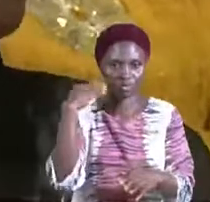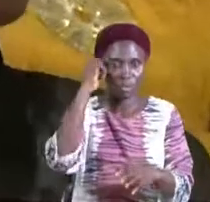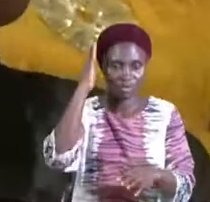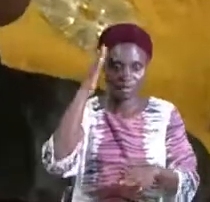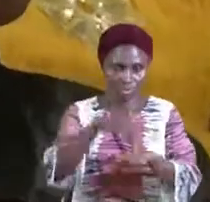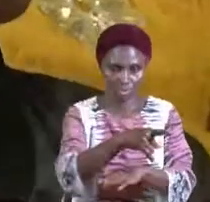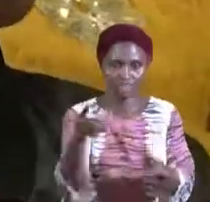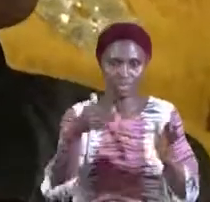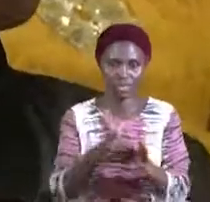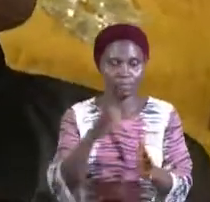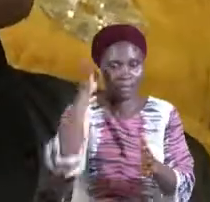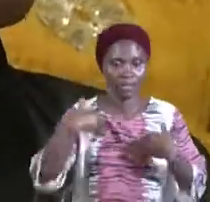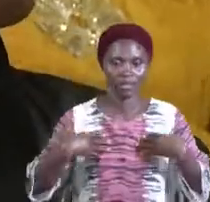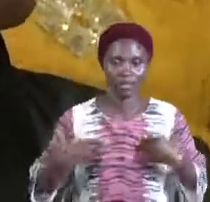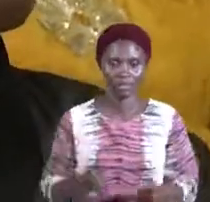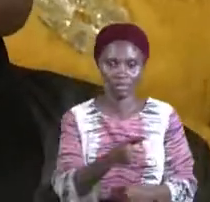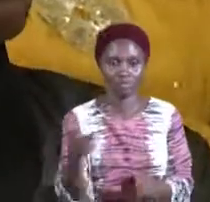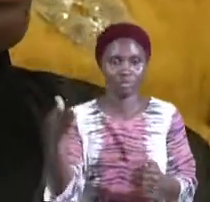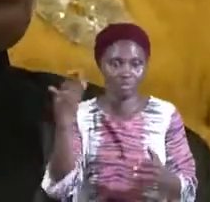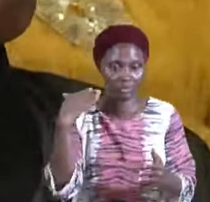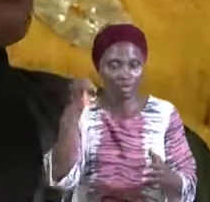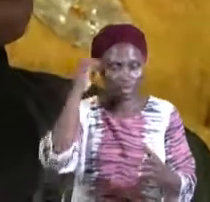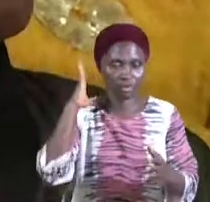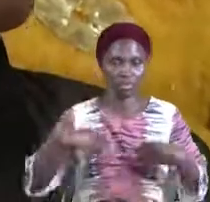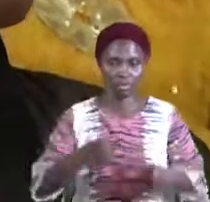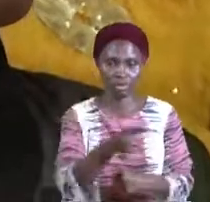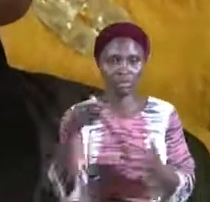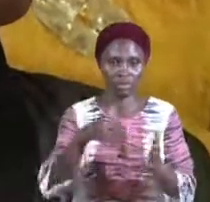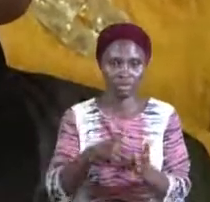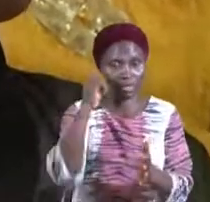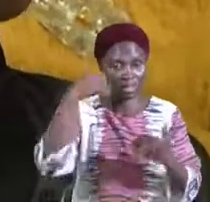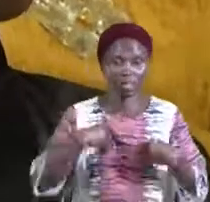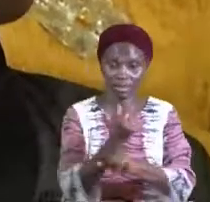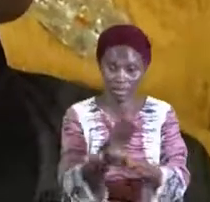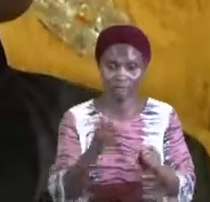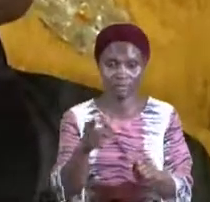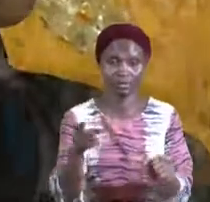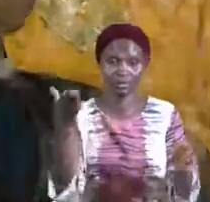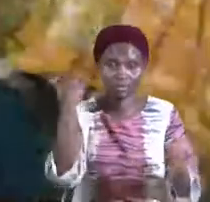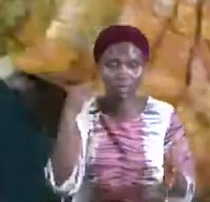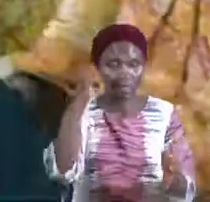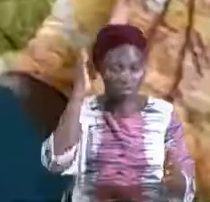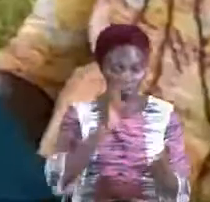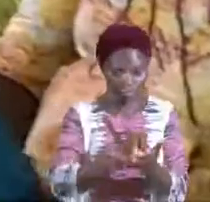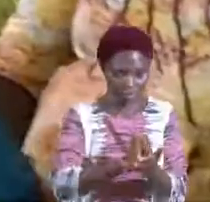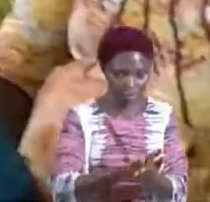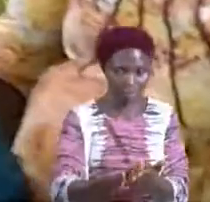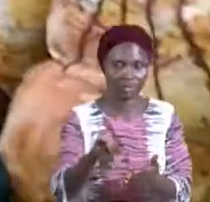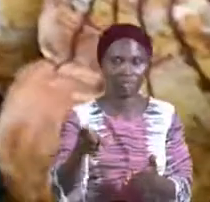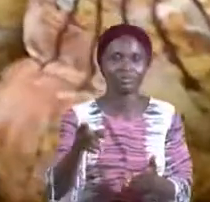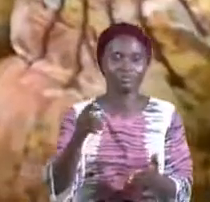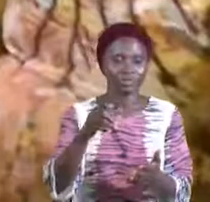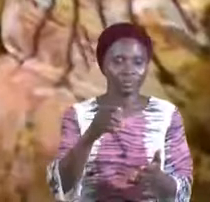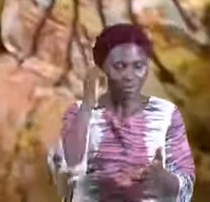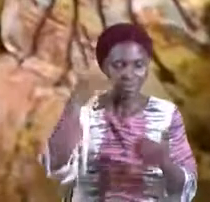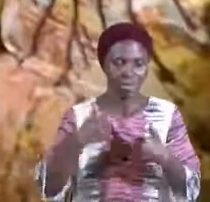encore. Il vous a guéri avant, il va encore vous guérir encore. Il vous a sauvé avant, il va vous sanctifier.